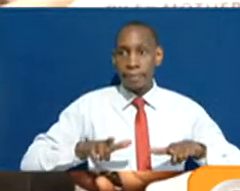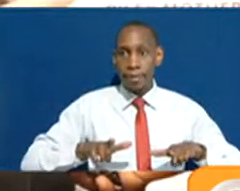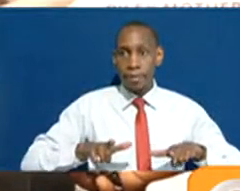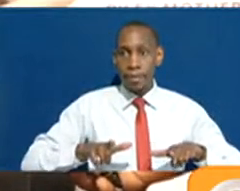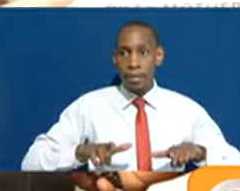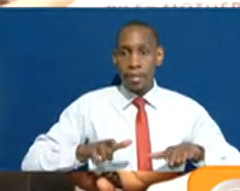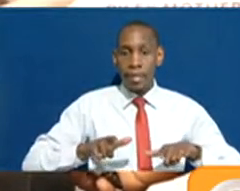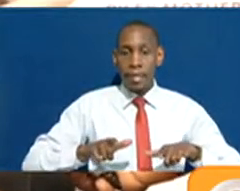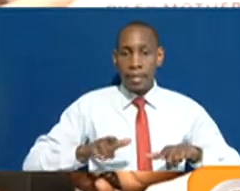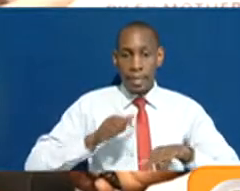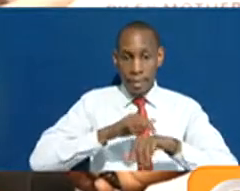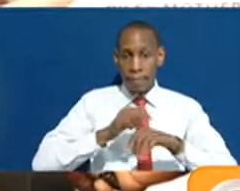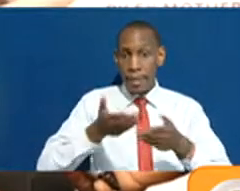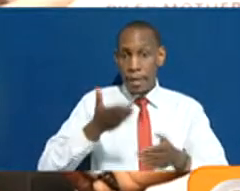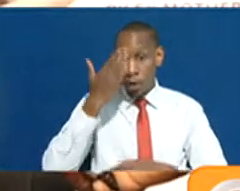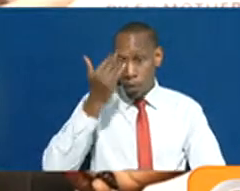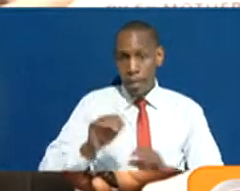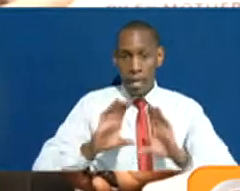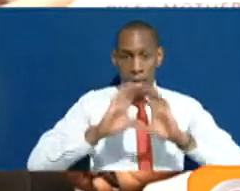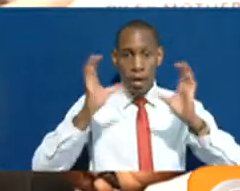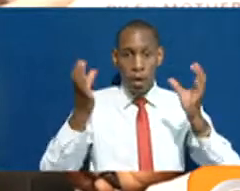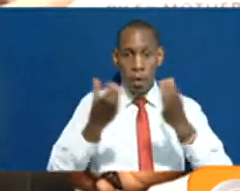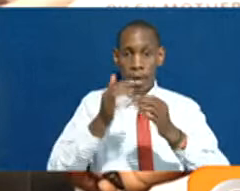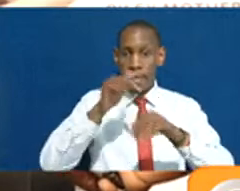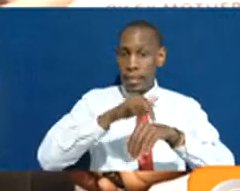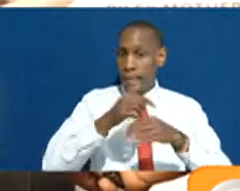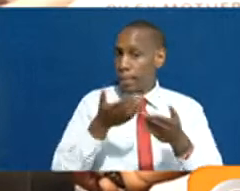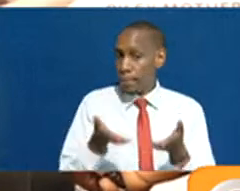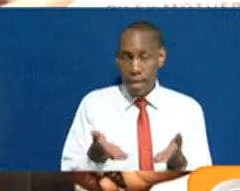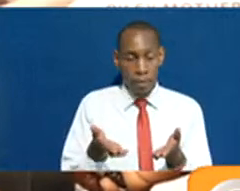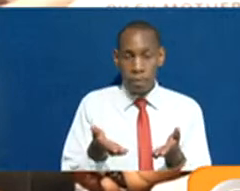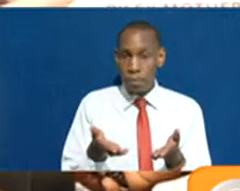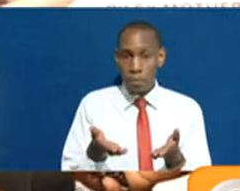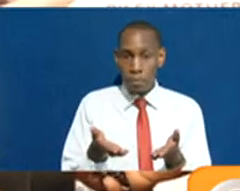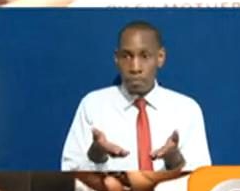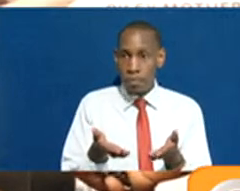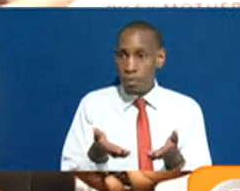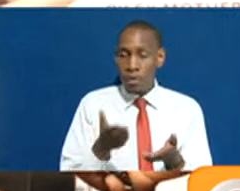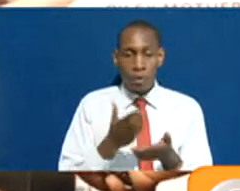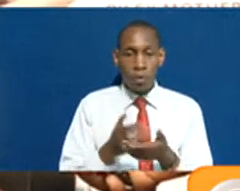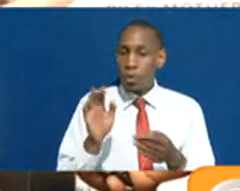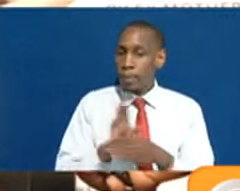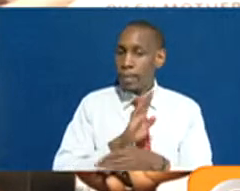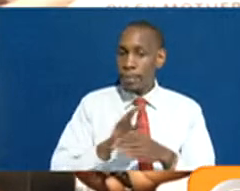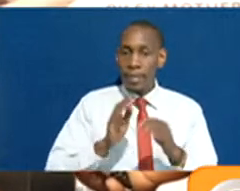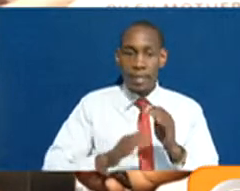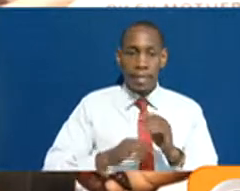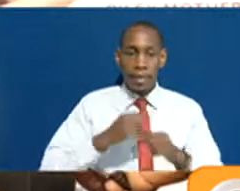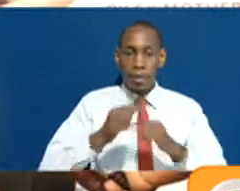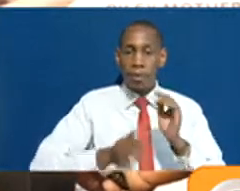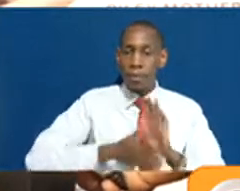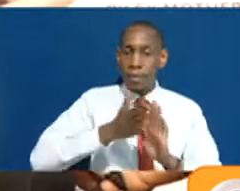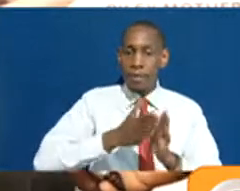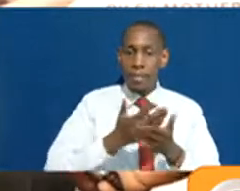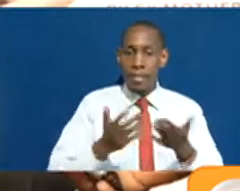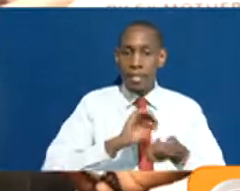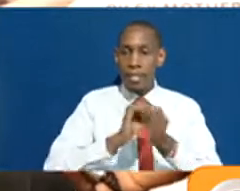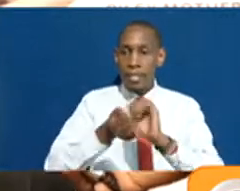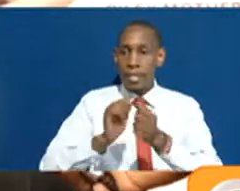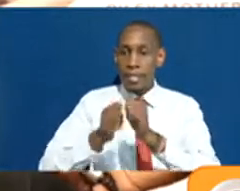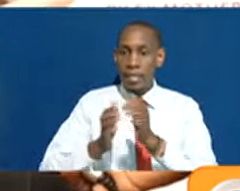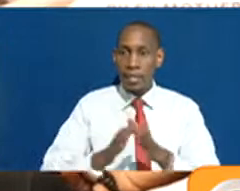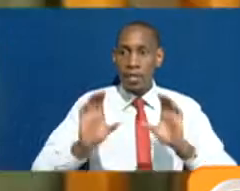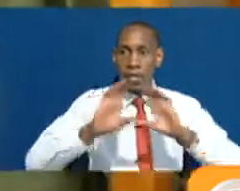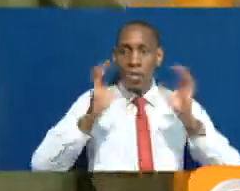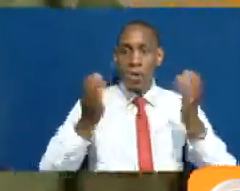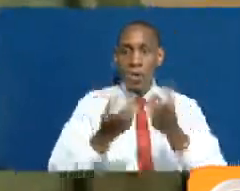ya wakati huu, kwa sababu dunia ya sahi inaenda mbio sana, vitu inabadilika. The world is sasa like